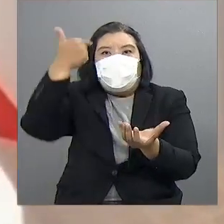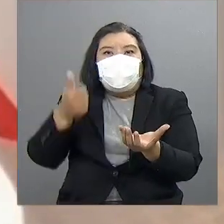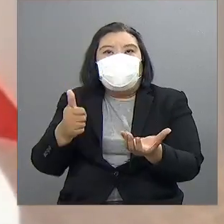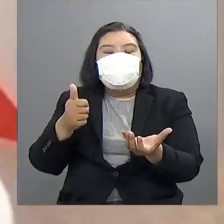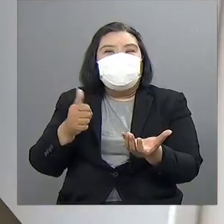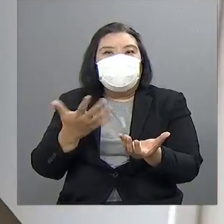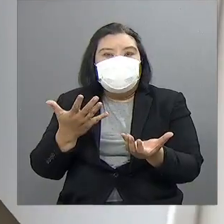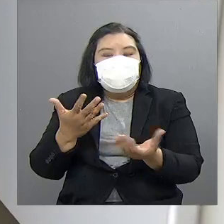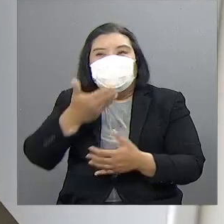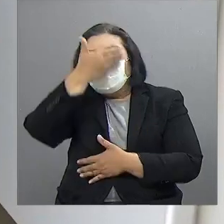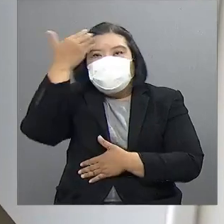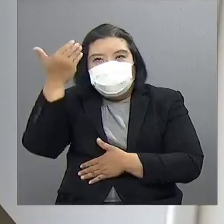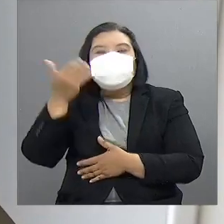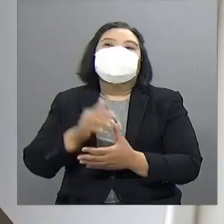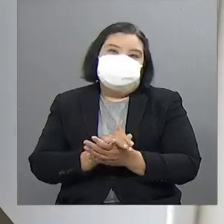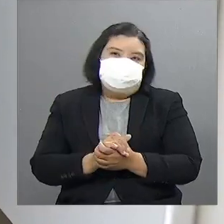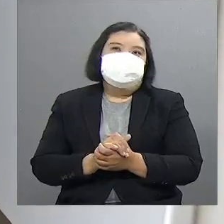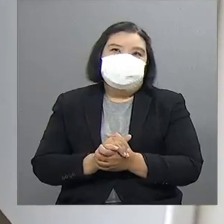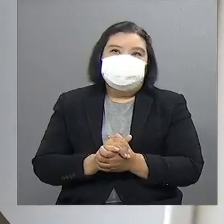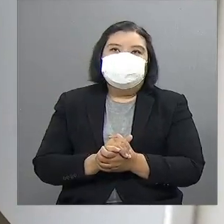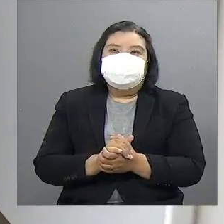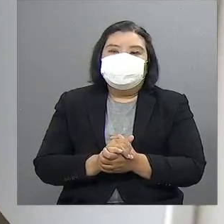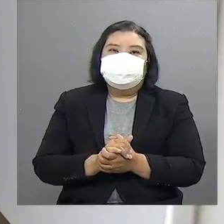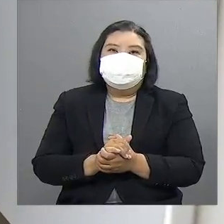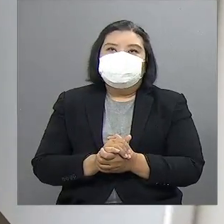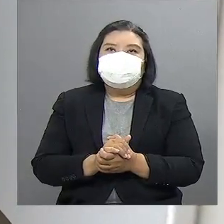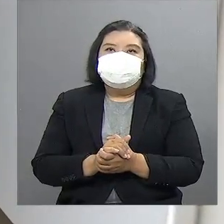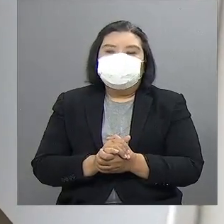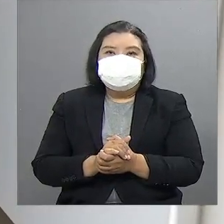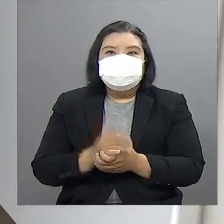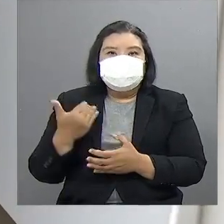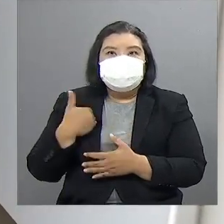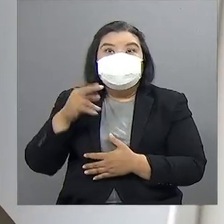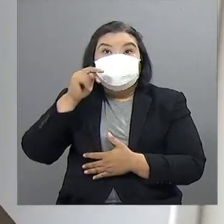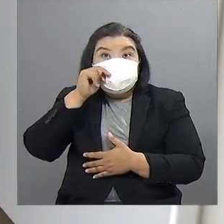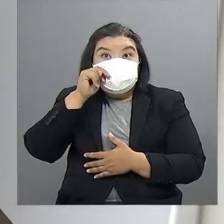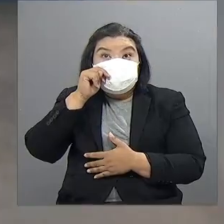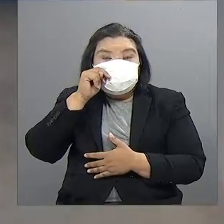บางคนอาจจะเอาน้ำที่อยู่ในชักโครกขึ้น